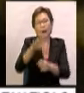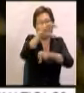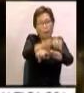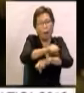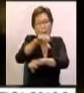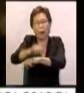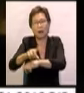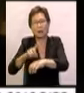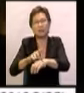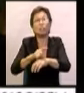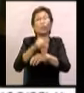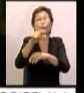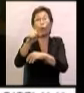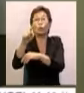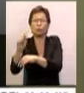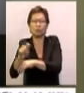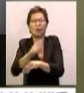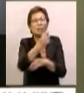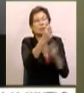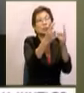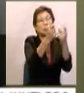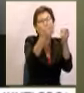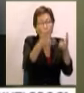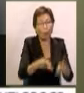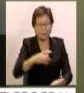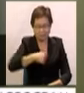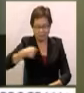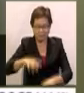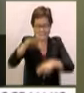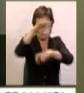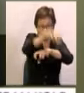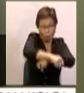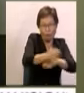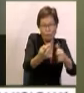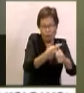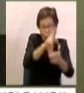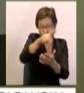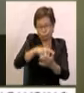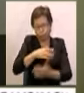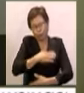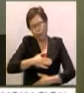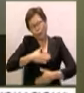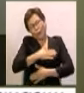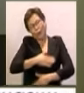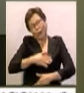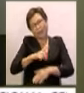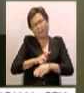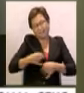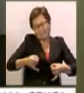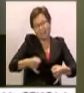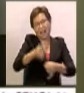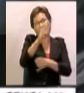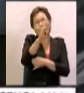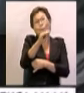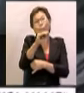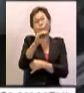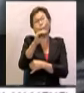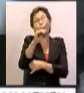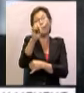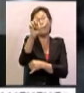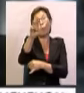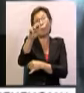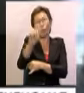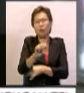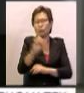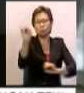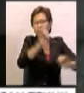Georgetown. 11 wanita warga China ditahan dalam serbuan pertama di sebuah pusat hiburan di Jalan Burma. Kesemuanya tidak memiliki